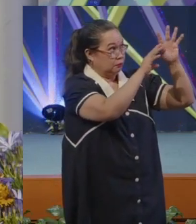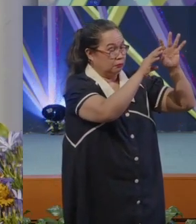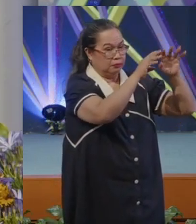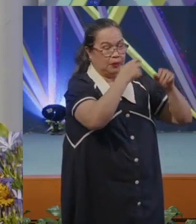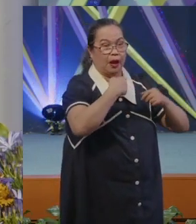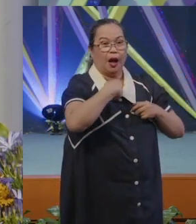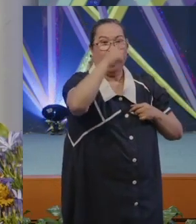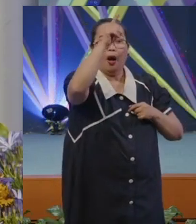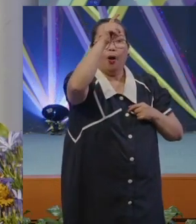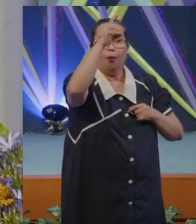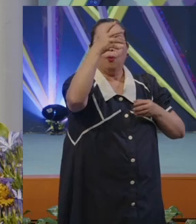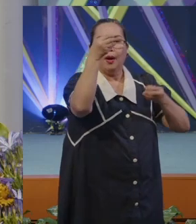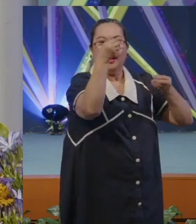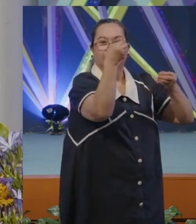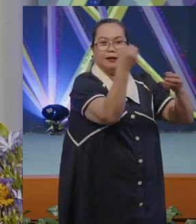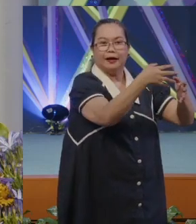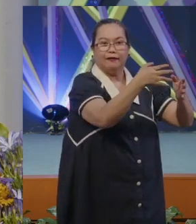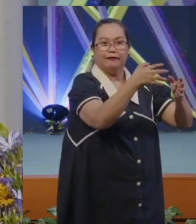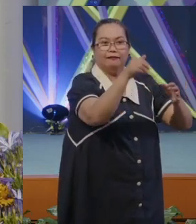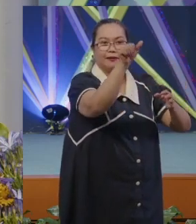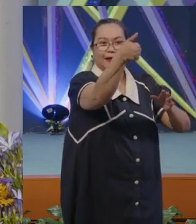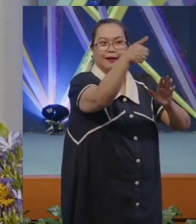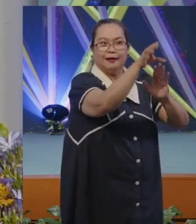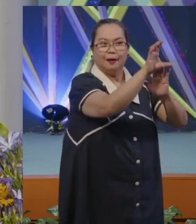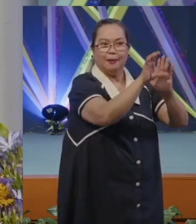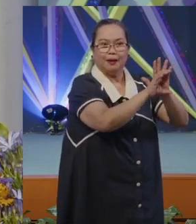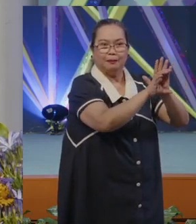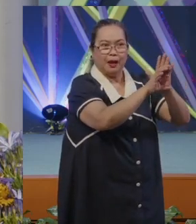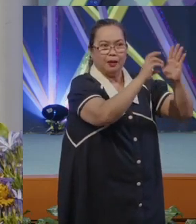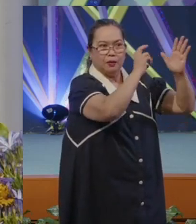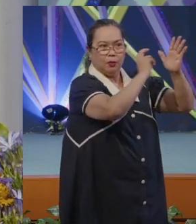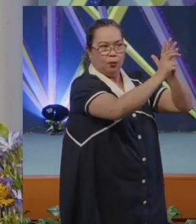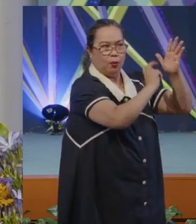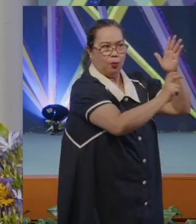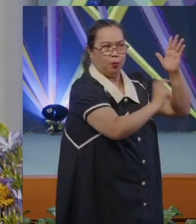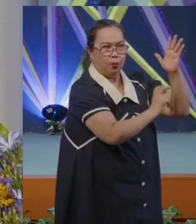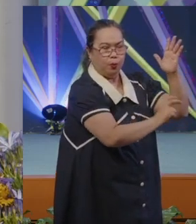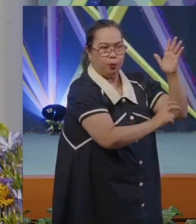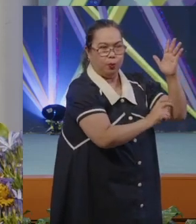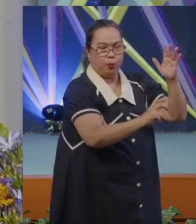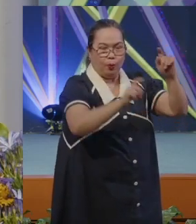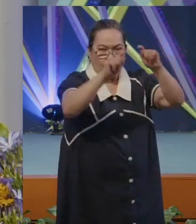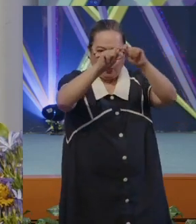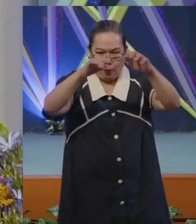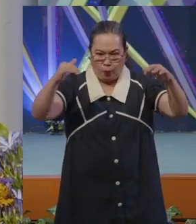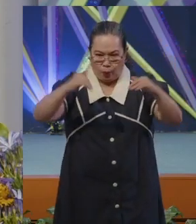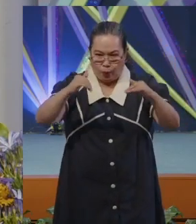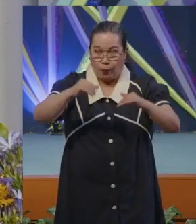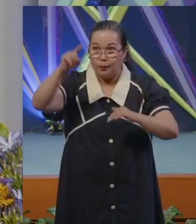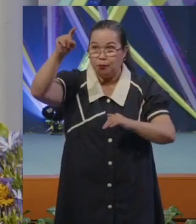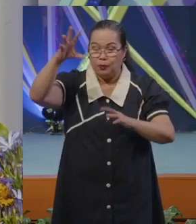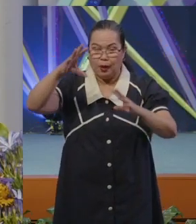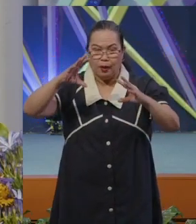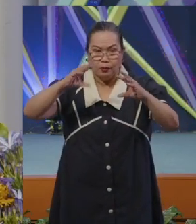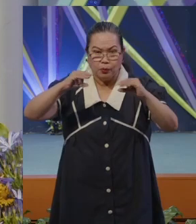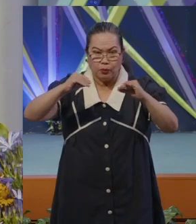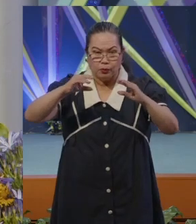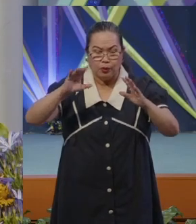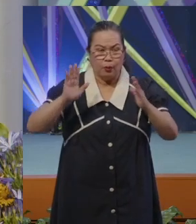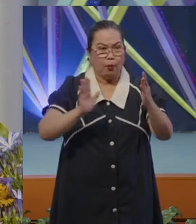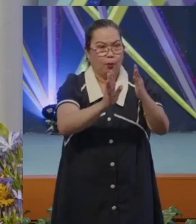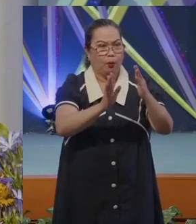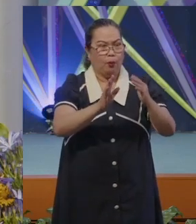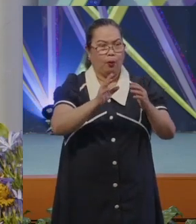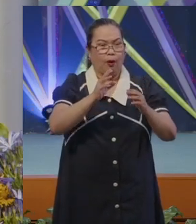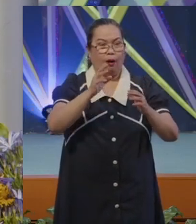paano ibinigay ng Panginoon ang batas kay Moses. Nakita niya sa tent of meeting kung paano kinausap ng Diyos ng harapan si